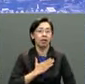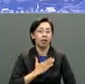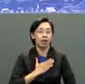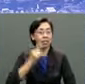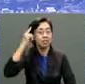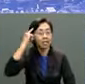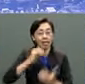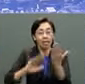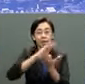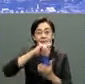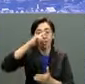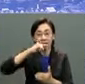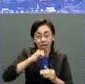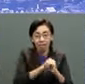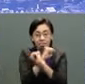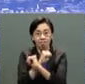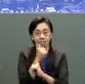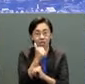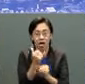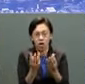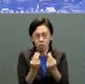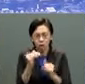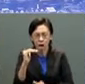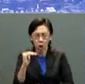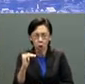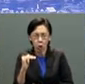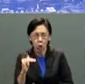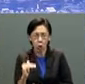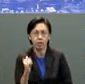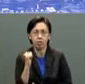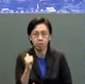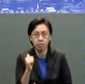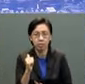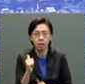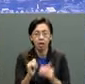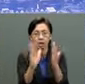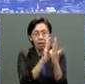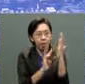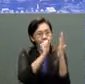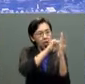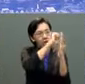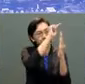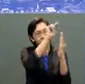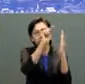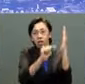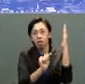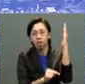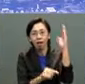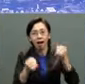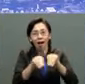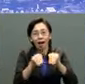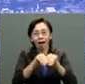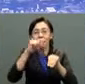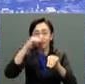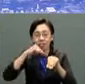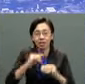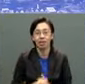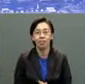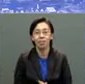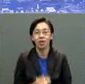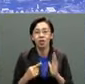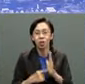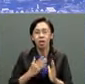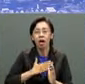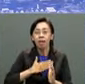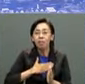านเราจะคุมตัวเลขได้ดีนะครับแต่ว่ารอบๆ บ้านเราหรือแม้กระทั่งในประเทศเมื่อสักครู่ทำ